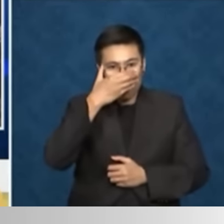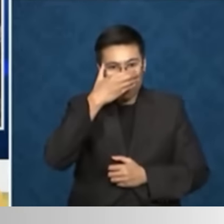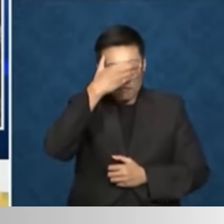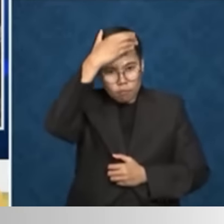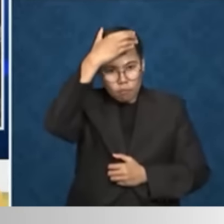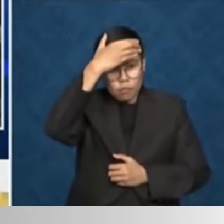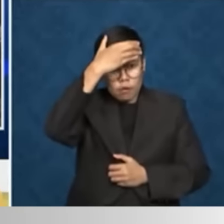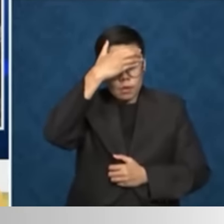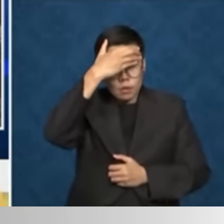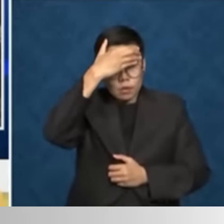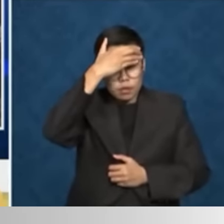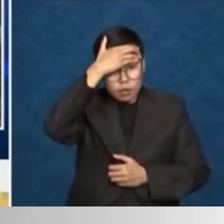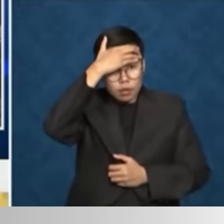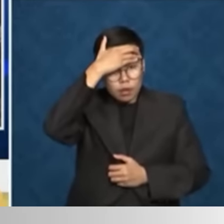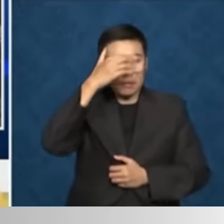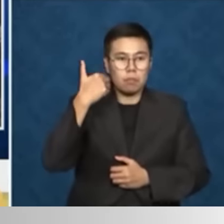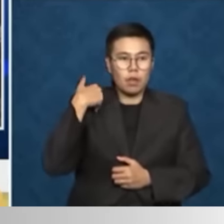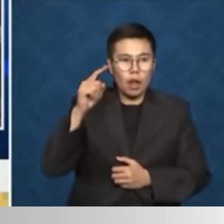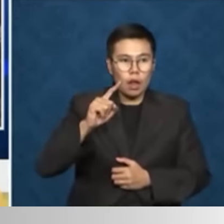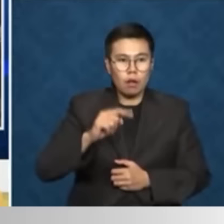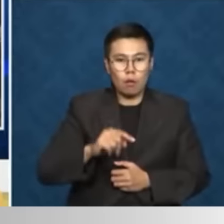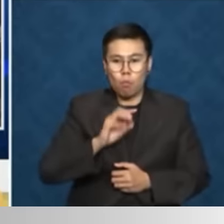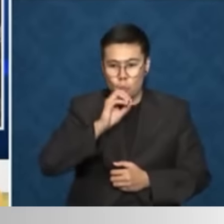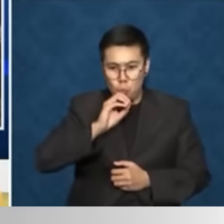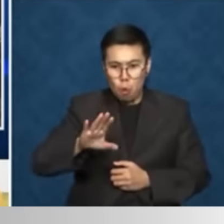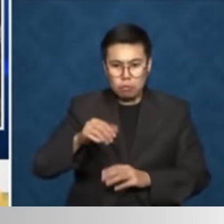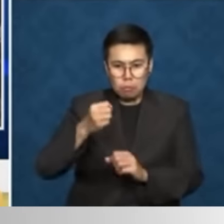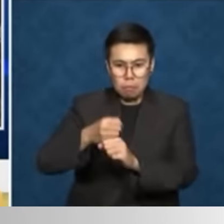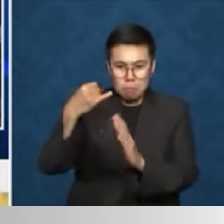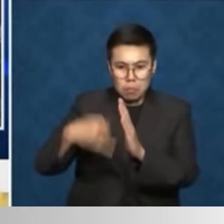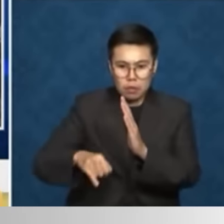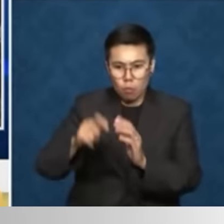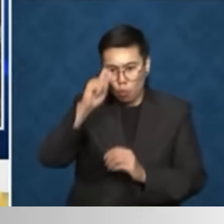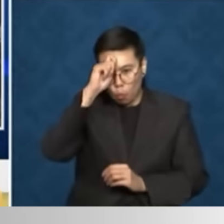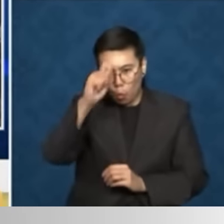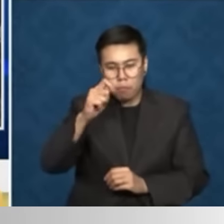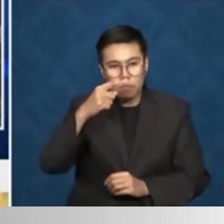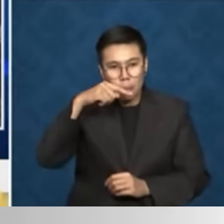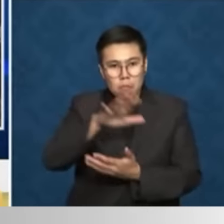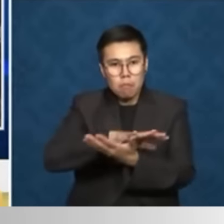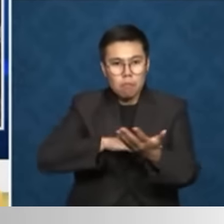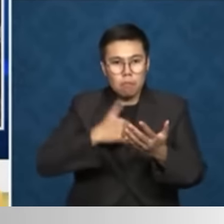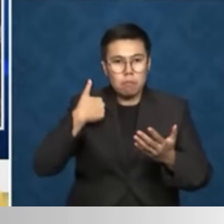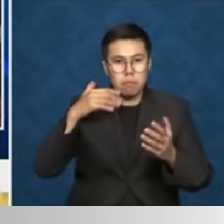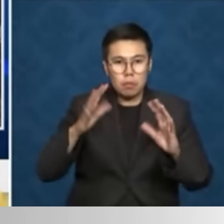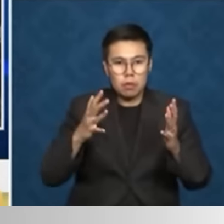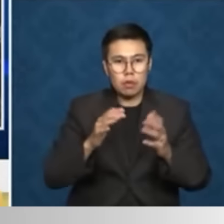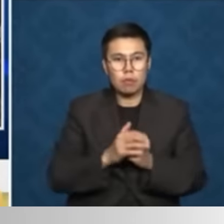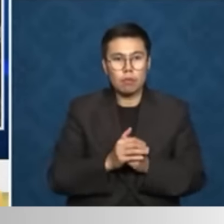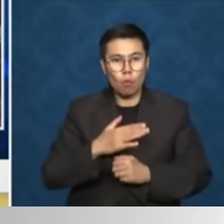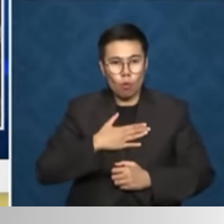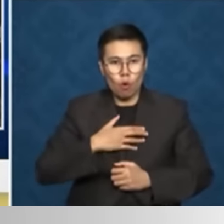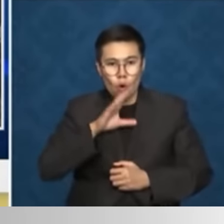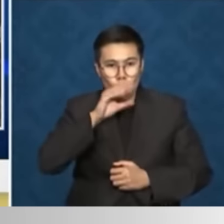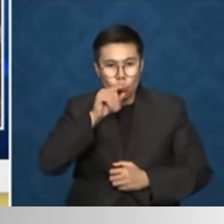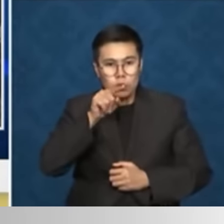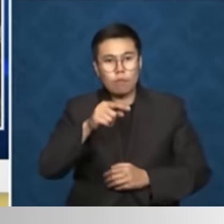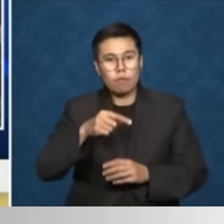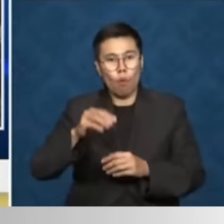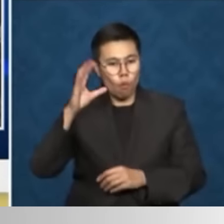พร้อมเซ็นเซอร์ข้อความบางส่วนในภาพพรุ่งนี้เจอปะทะไม่เจรจาถ้าไม่พร้อมทำดีไม่ได้อย่าเนรคุณเ